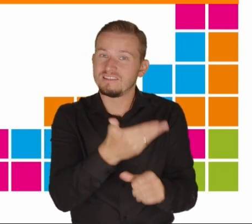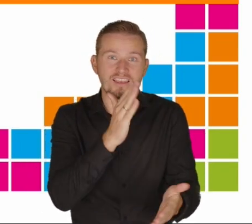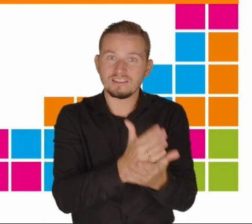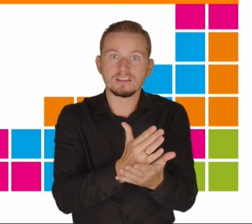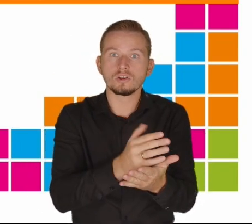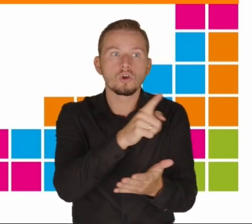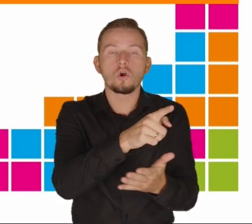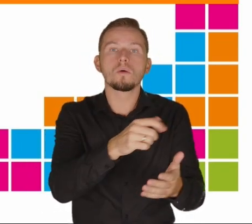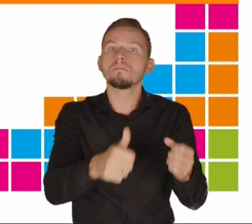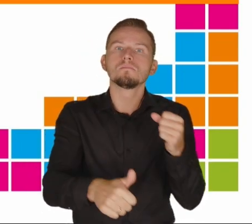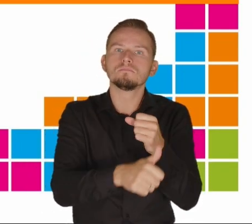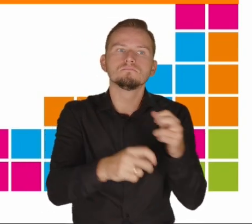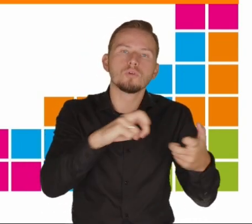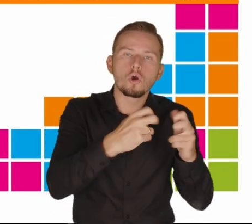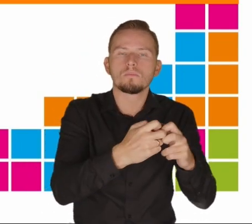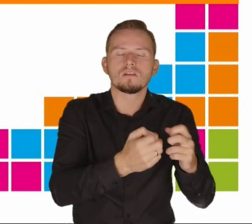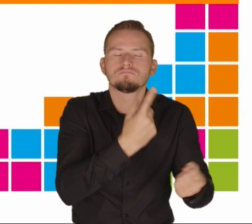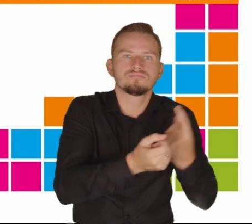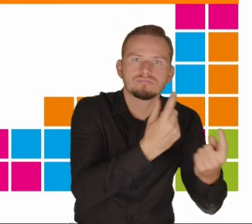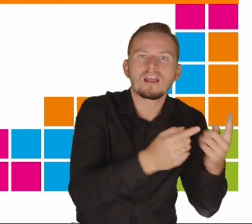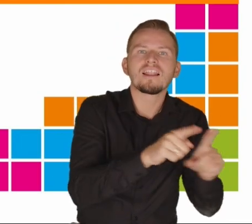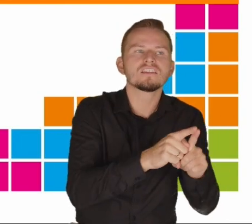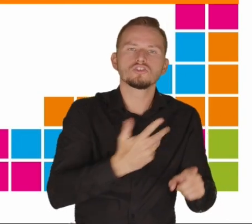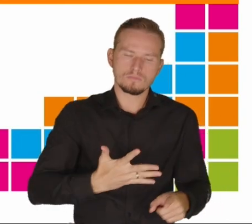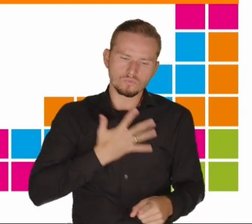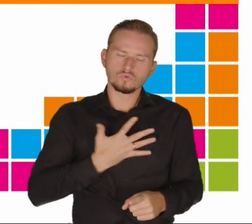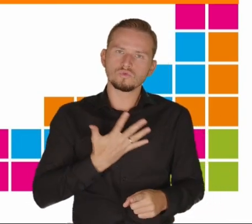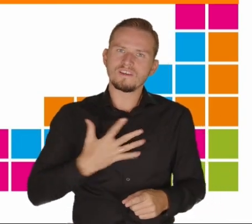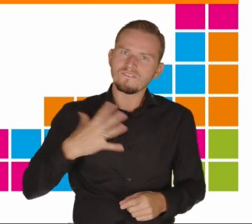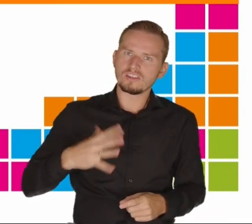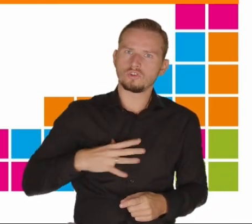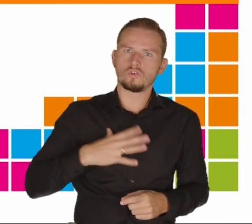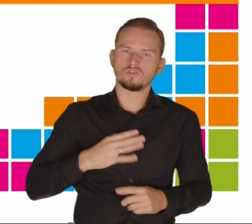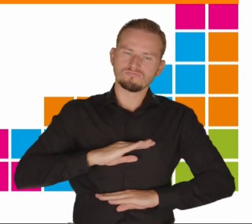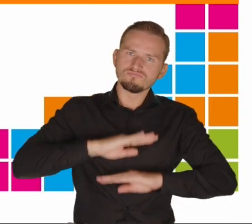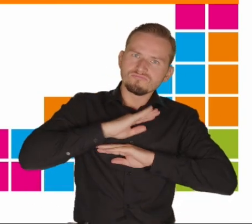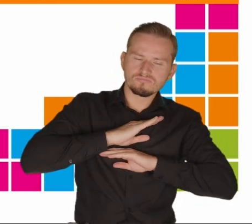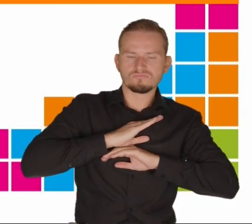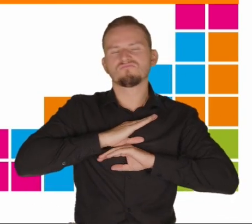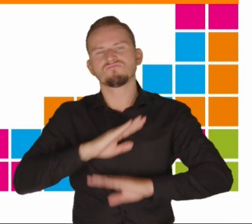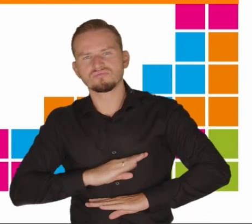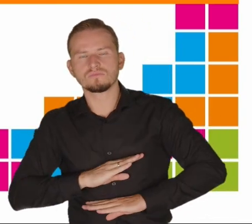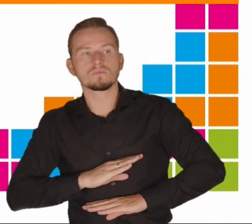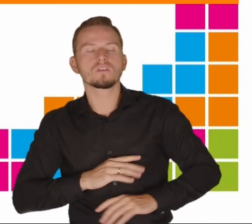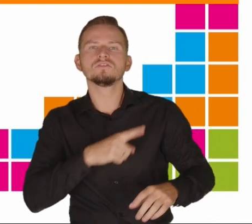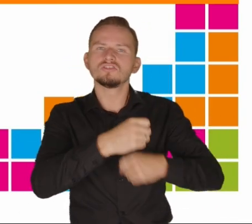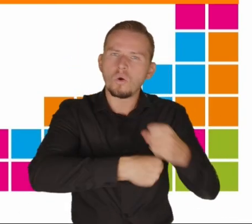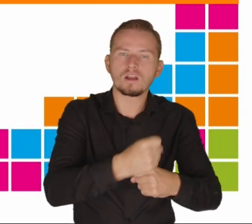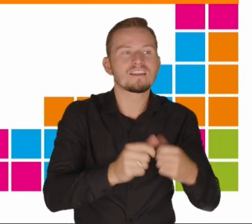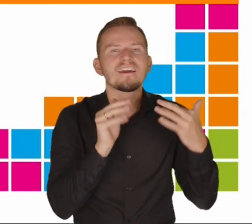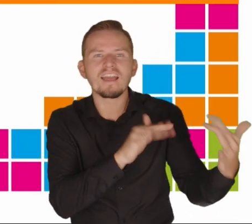ale na poczucie wartości, funkcjonowanie, relacje rodzinne, relacje rówieśnicze. Wszystkie te elementy, które w